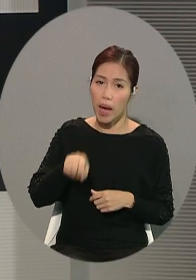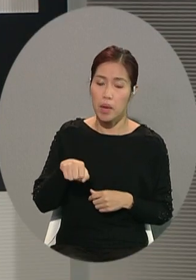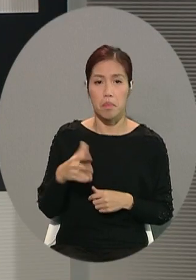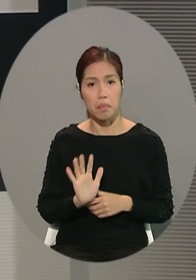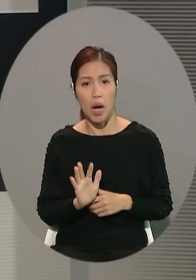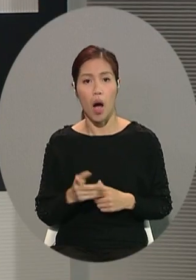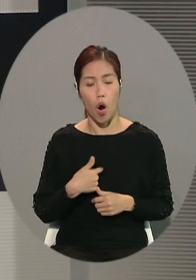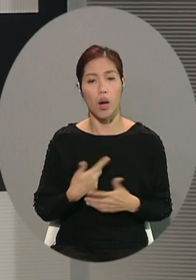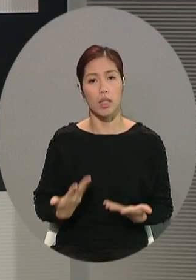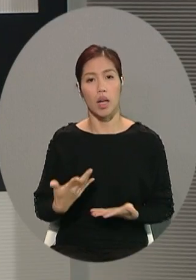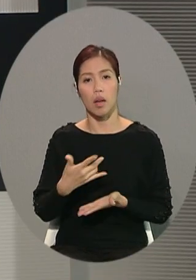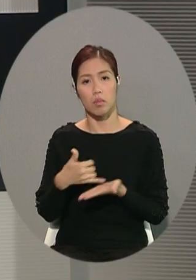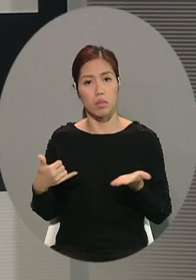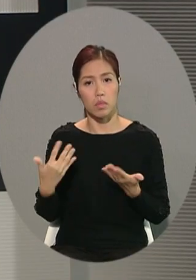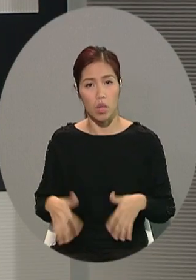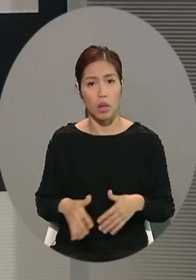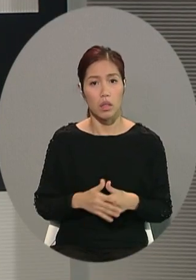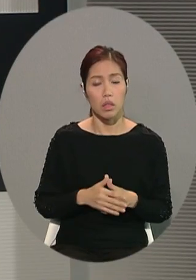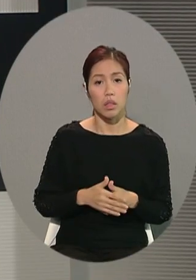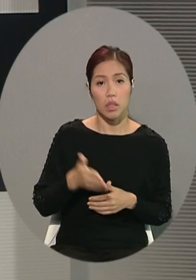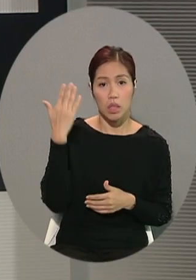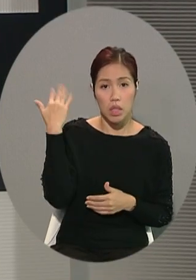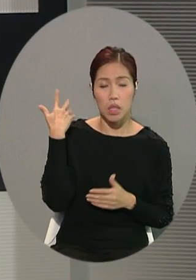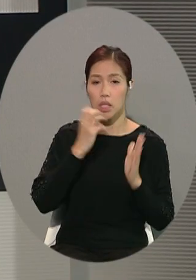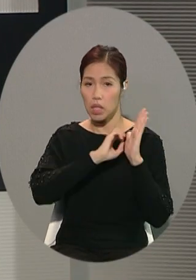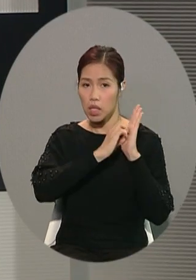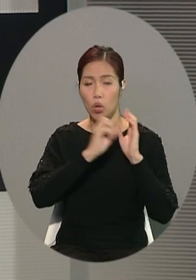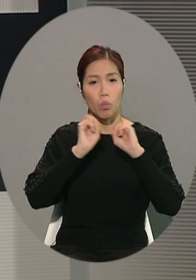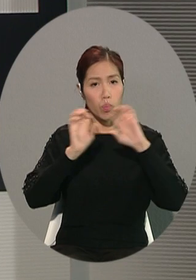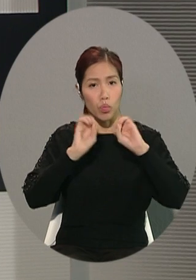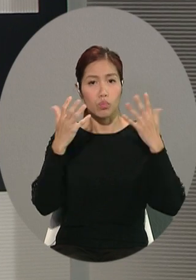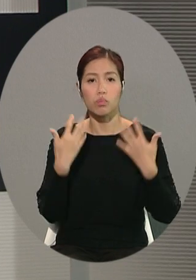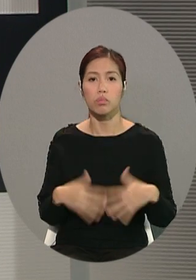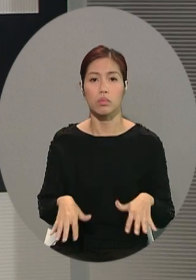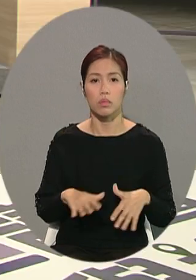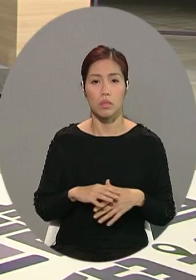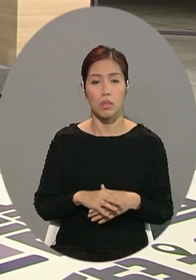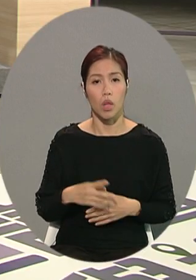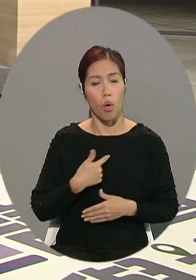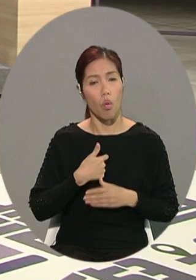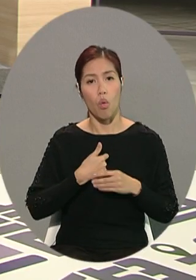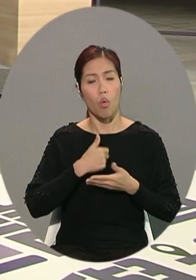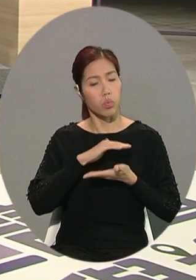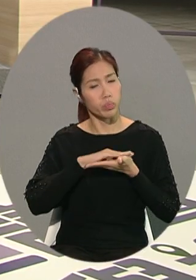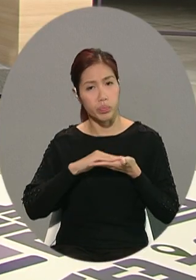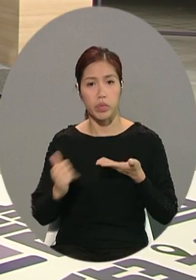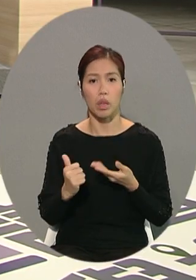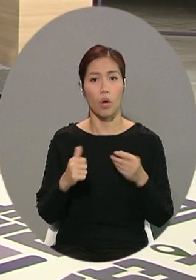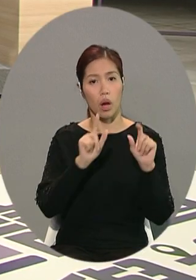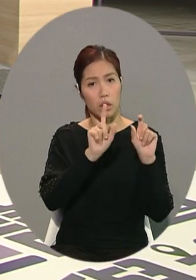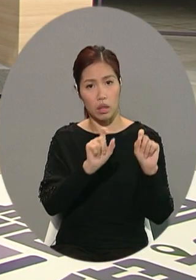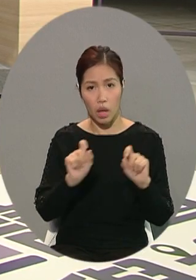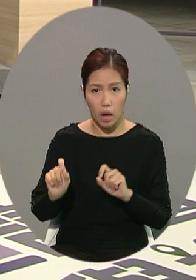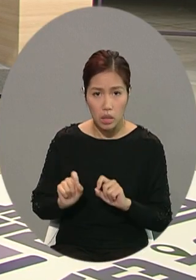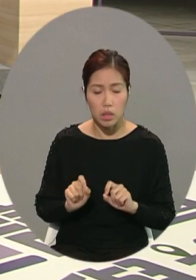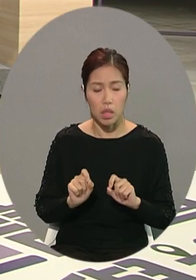當然係離開咗啦。其實之前嘅電台嘅報導已經講咗噶啦，我亦都清晰咁同街坊，亦都